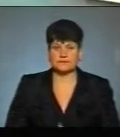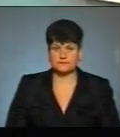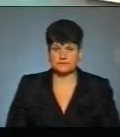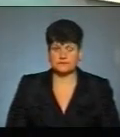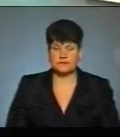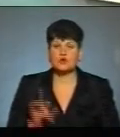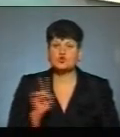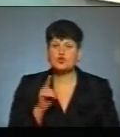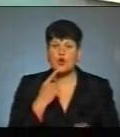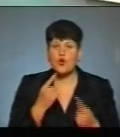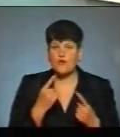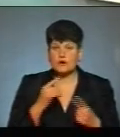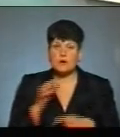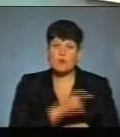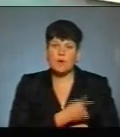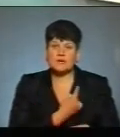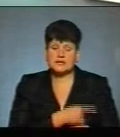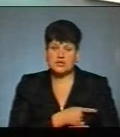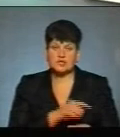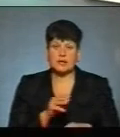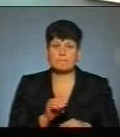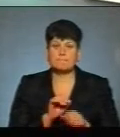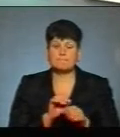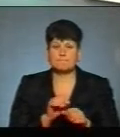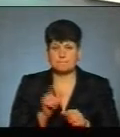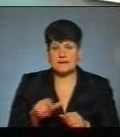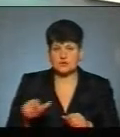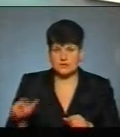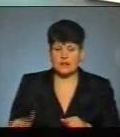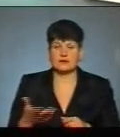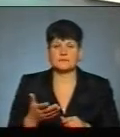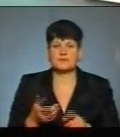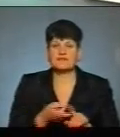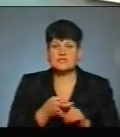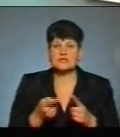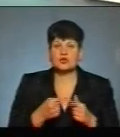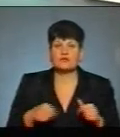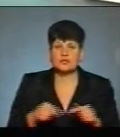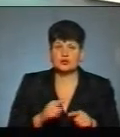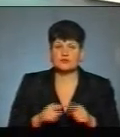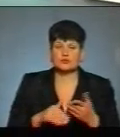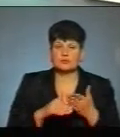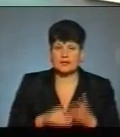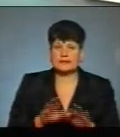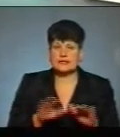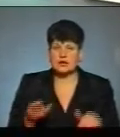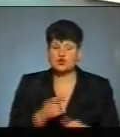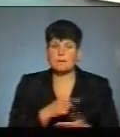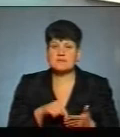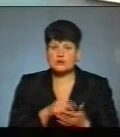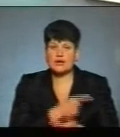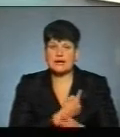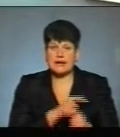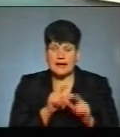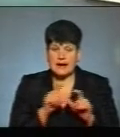Якщо говорити про медичний персонал інфекційного відділення лікарні швидкої допомоги, також дитячої міської лікарні, то